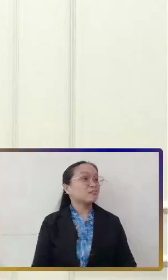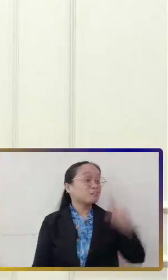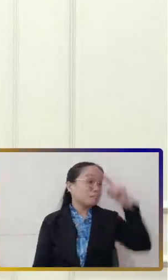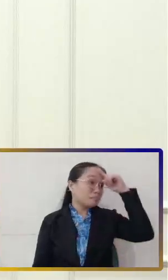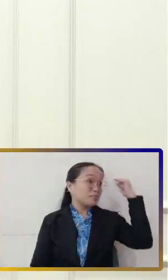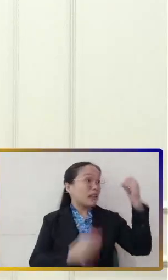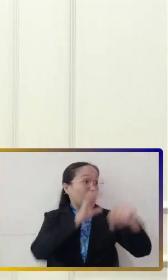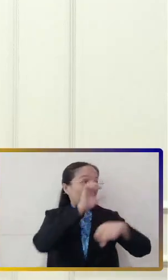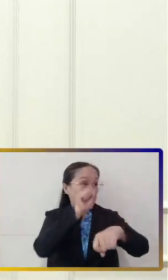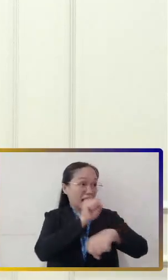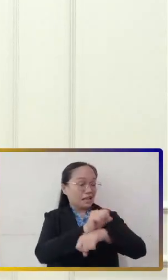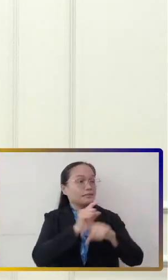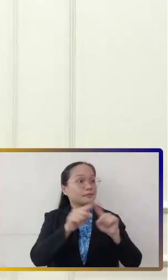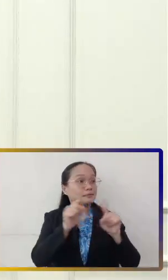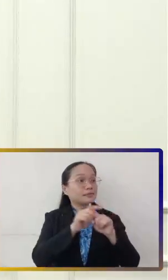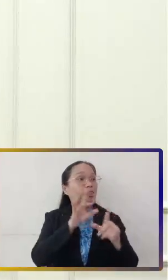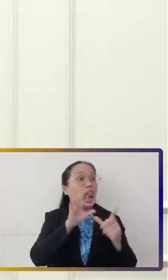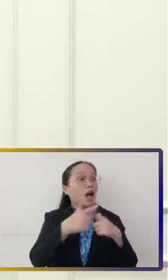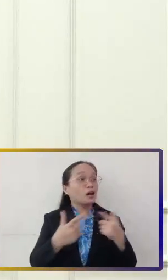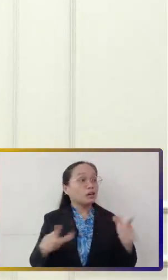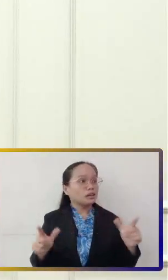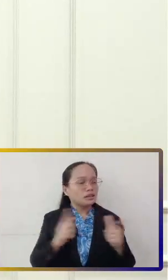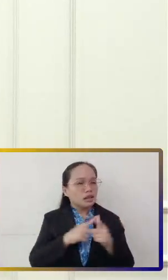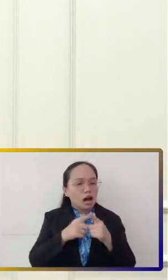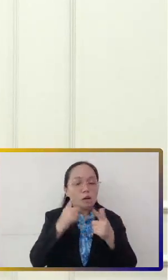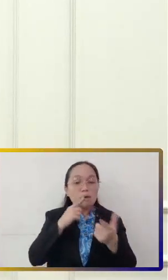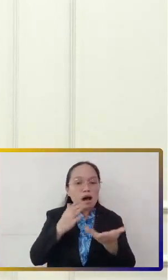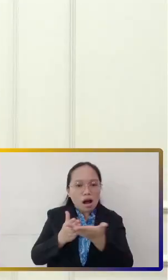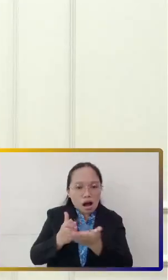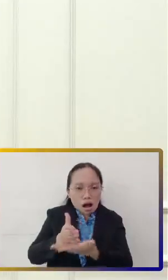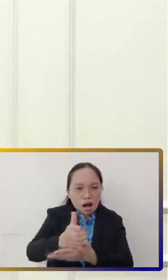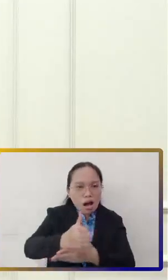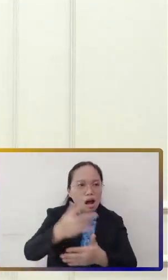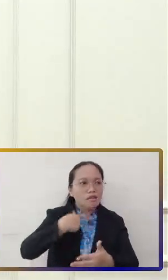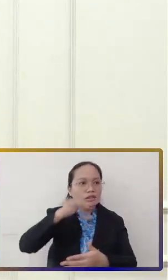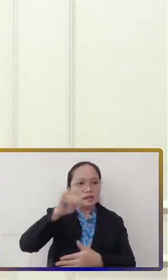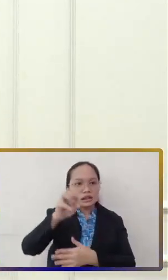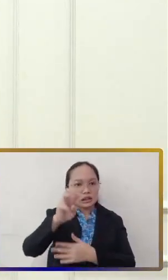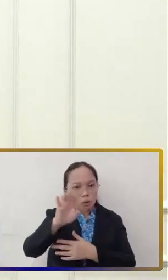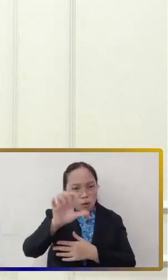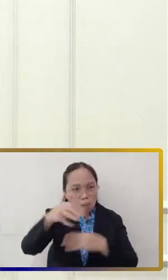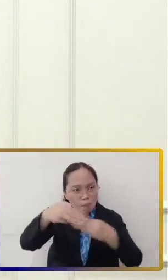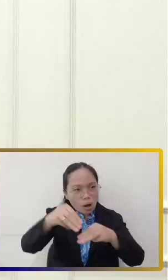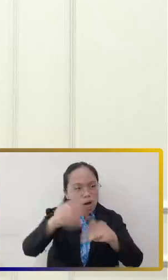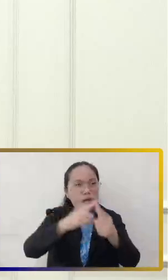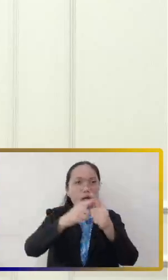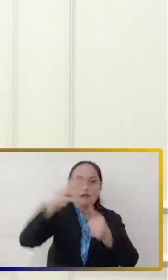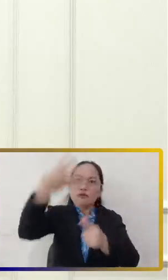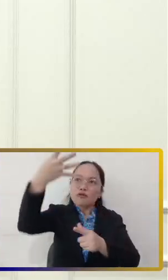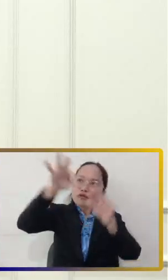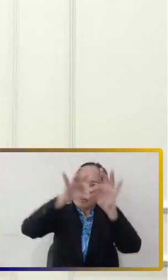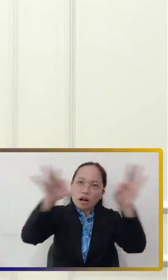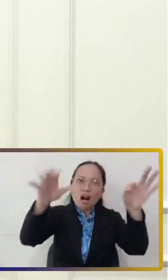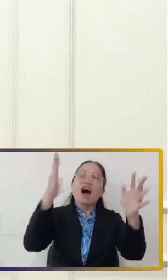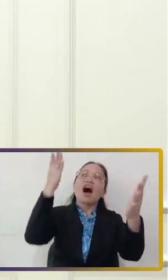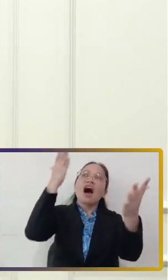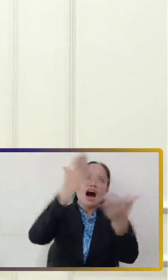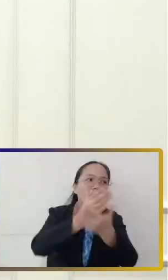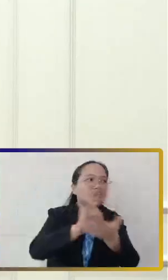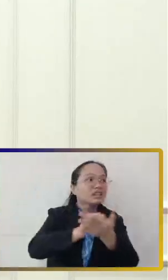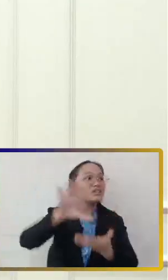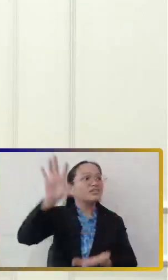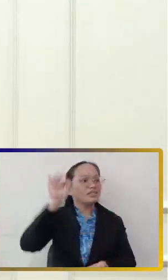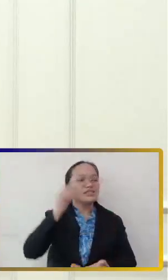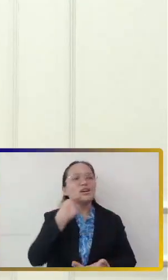the street and there is the Jewel and then on the fourth floor, you can find the hotel here. Punta ko ako. Sabi ko,